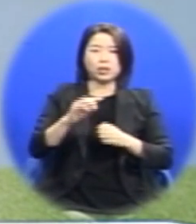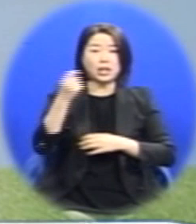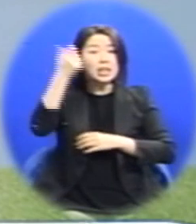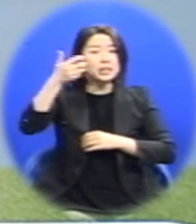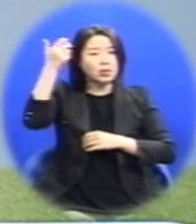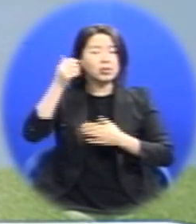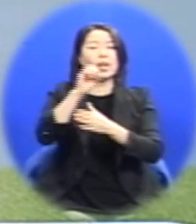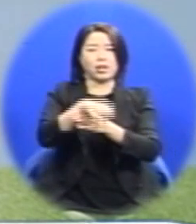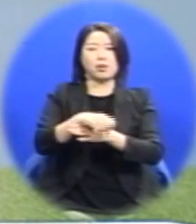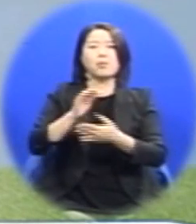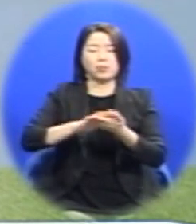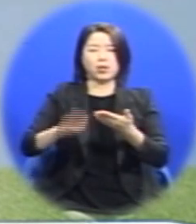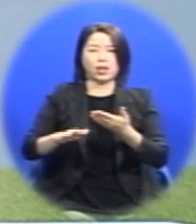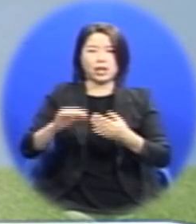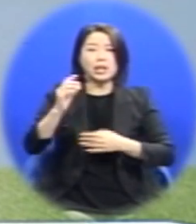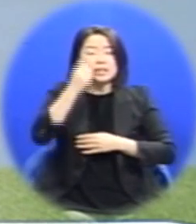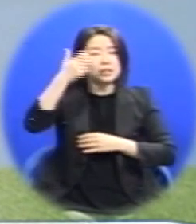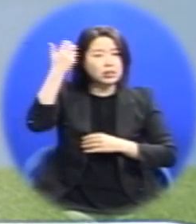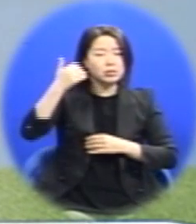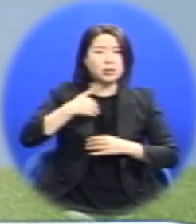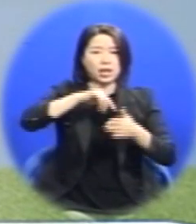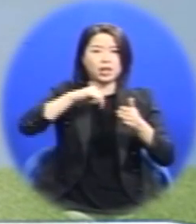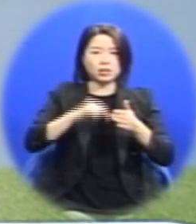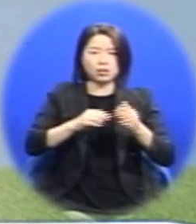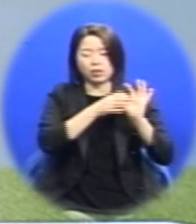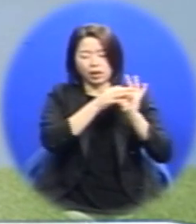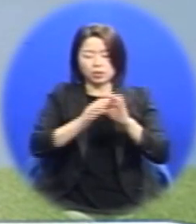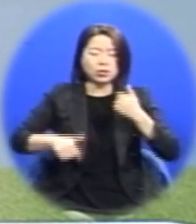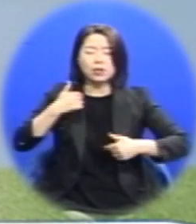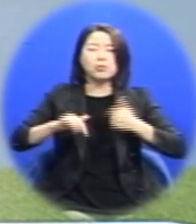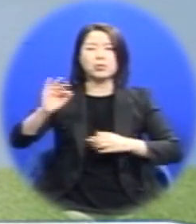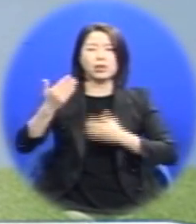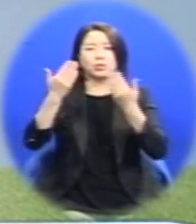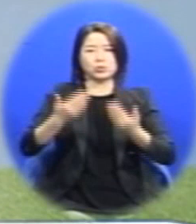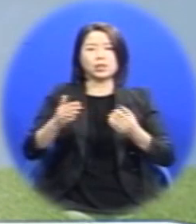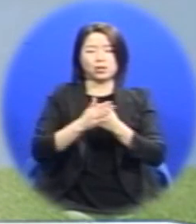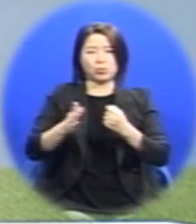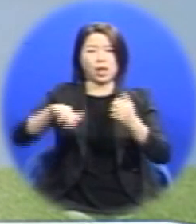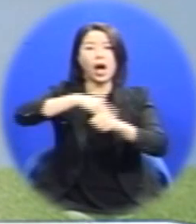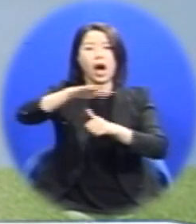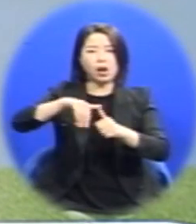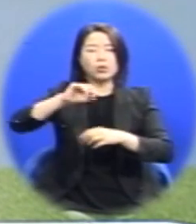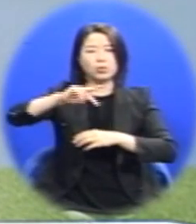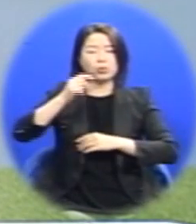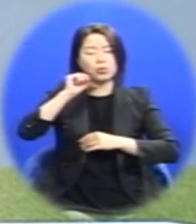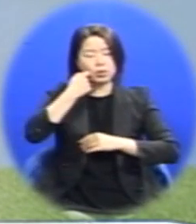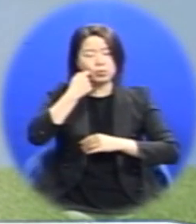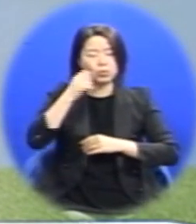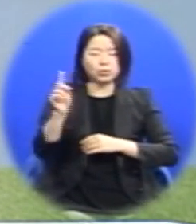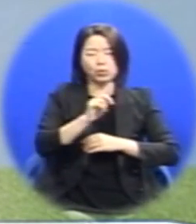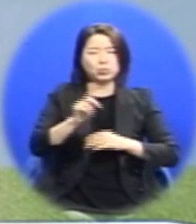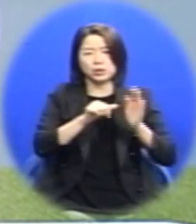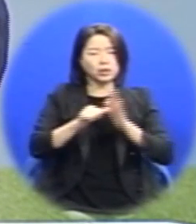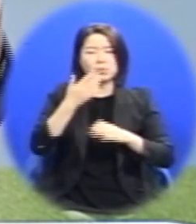열매예요. 성령님이 내 안에서 계속해서 기쁨이 되어 주시니까 환경도 어렵고 도무지 참을 수가